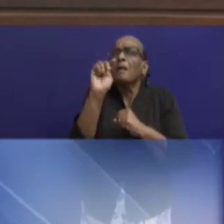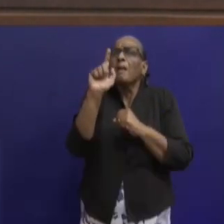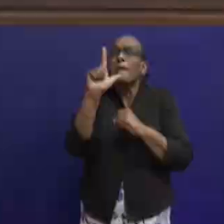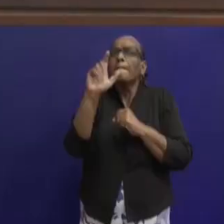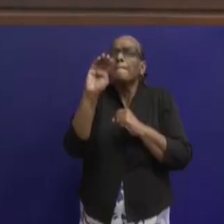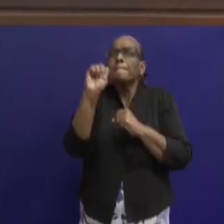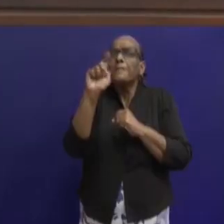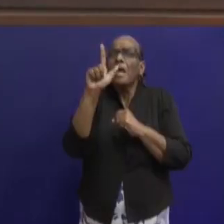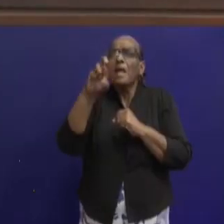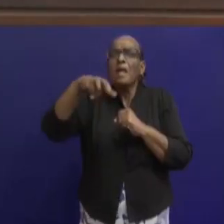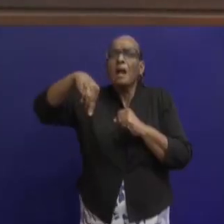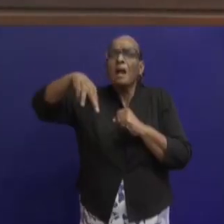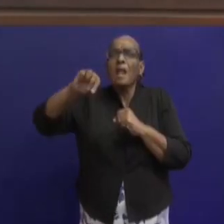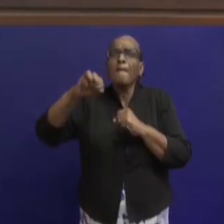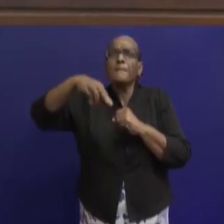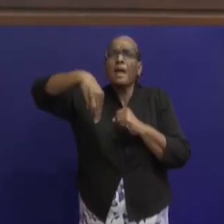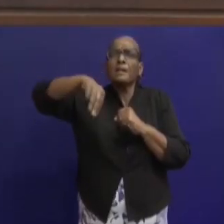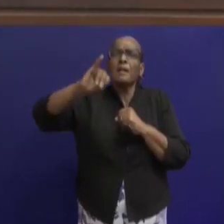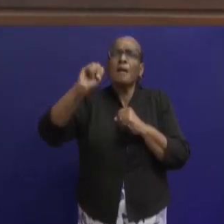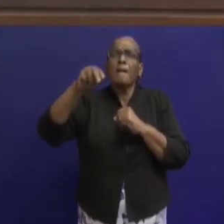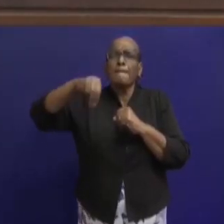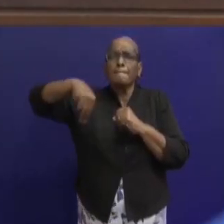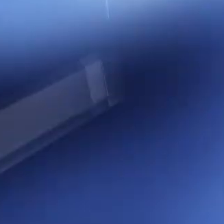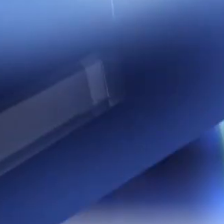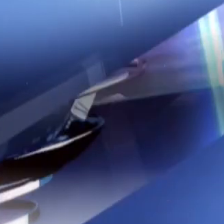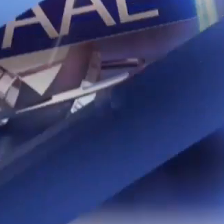Miami. Geef ons nog even de ruimte daarvoor.